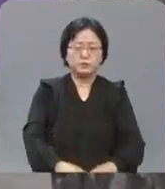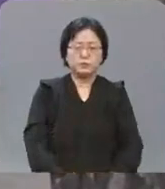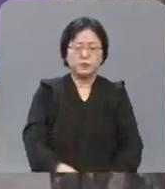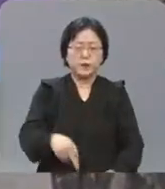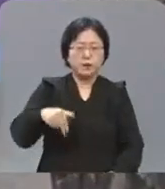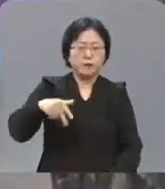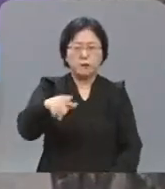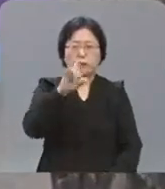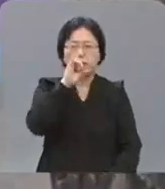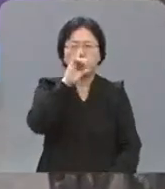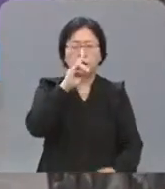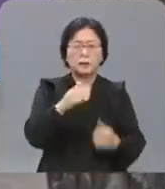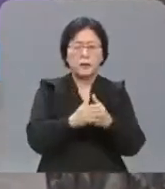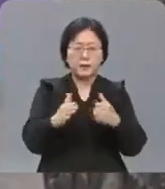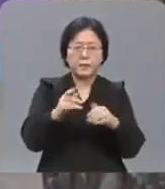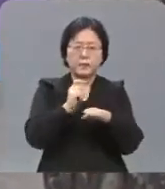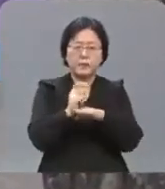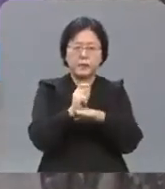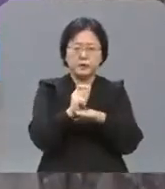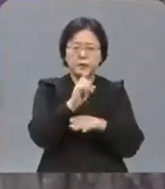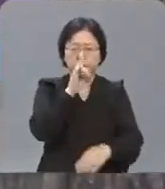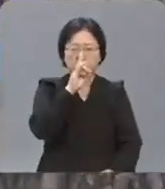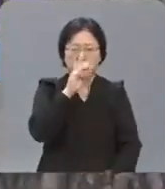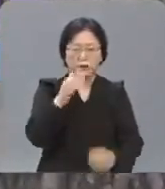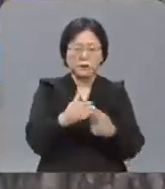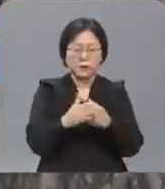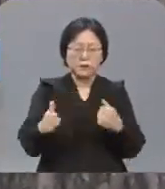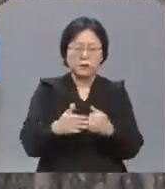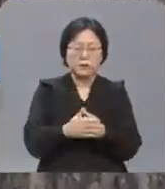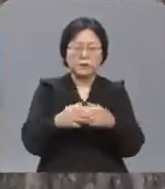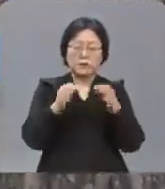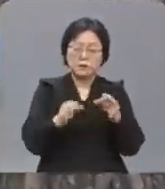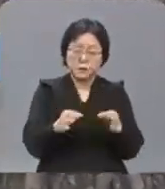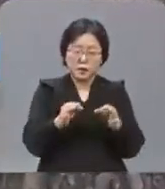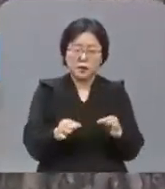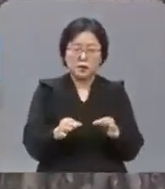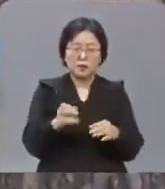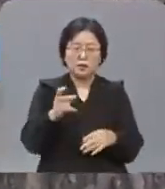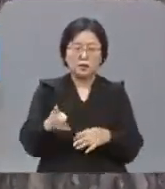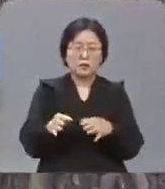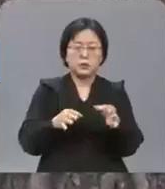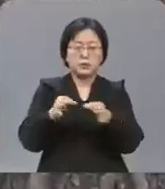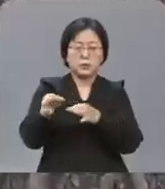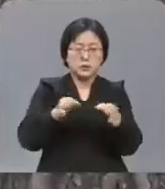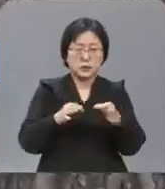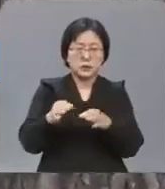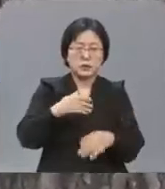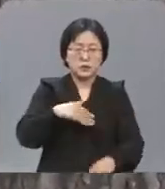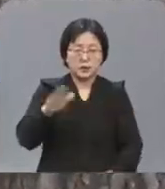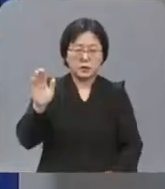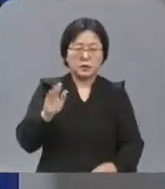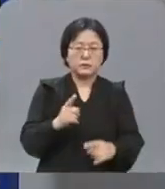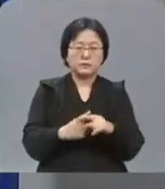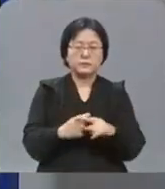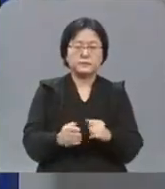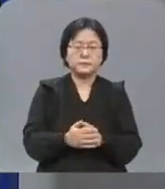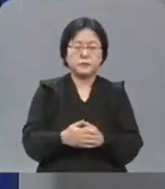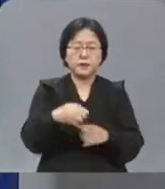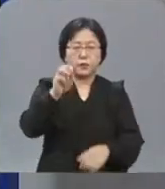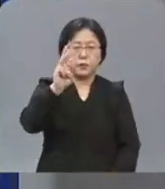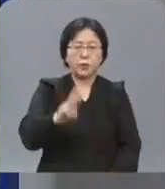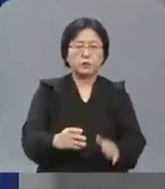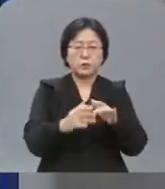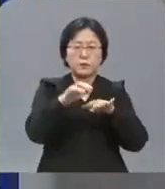걸어 다닐 수는 없잖아요. 택시 타고 다닐 수도 없고. 은행 볼 일도 타고 다니고 장도 보러 다니고.